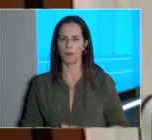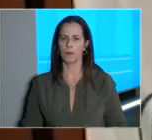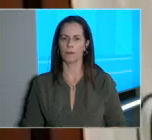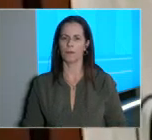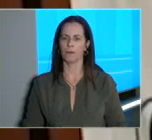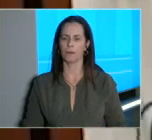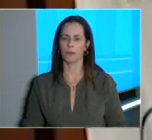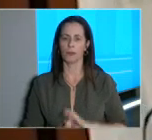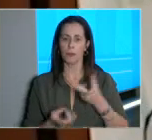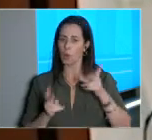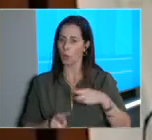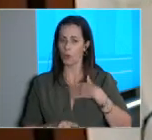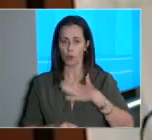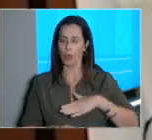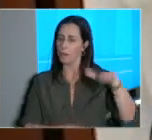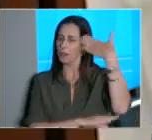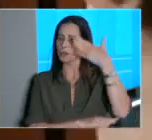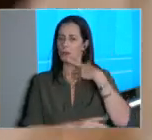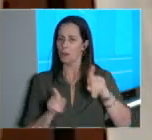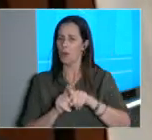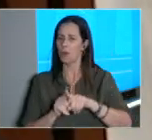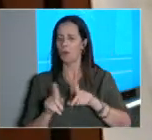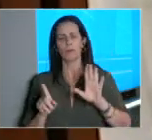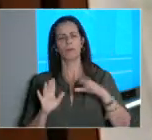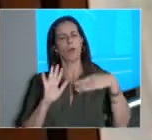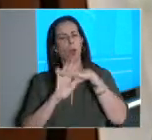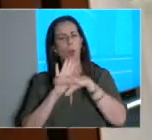יכולים, היינו רוצים שמדינת ישראל תהיה